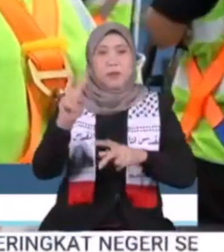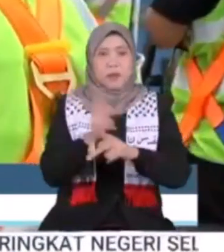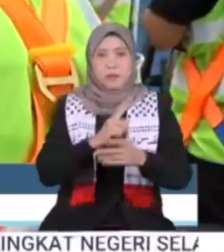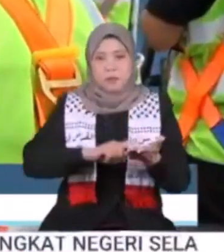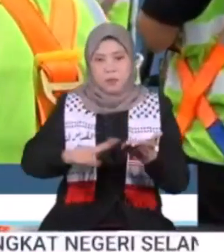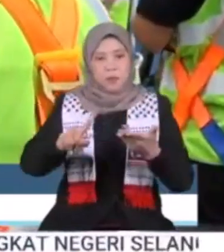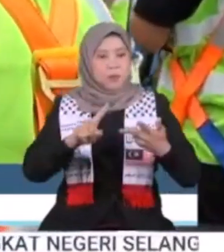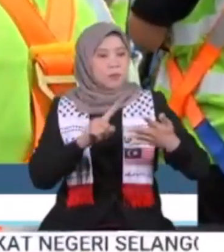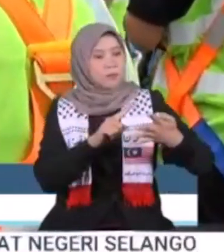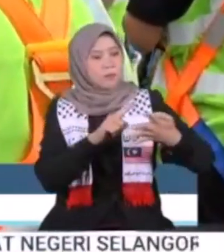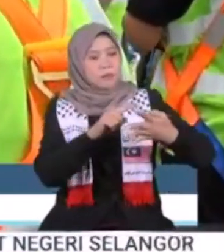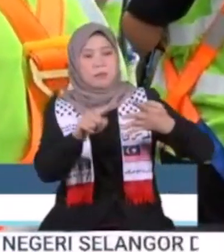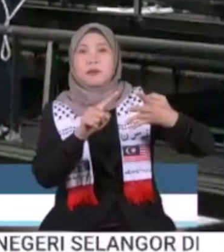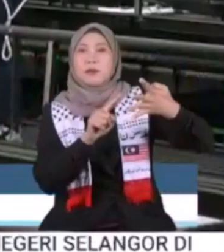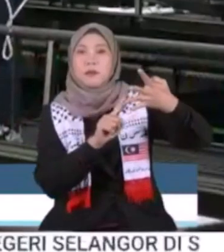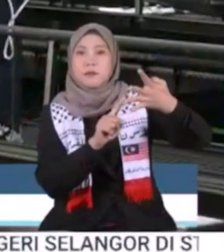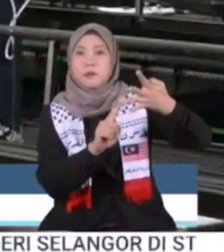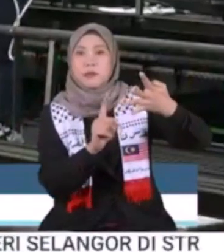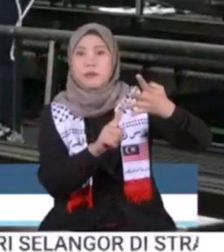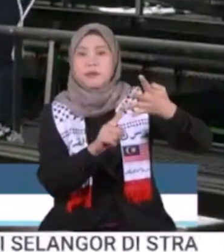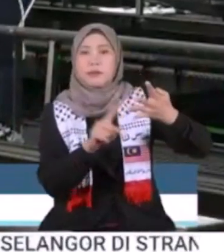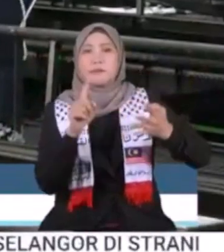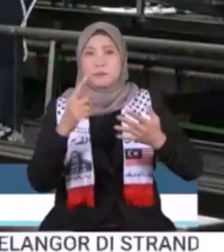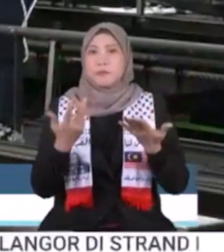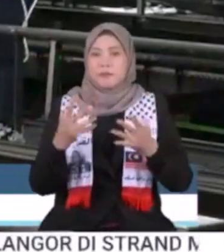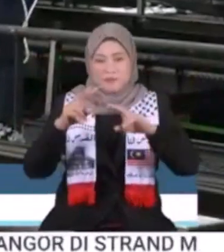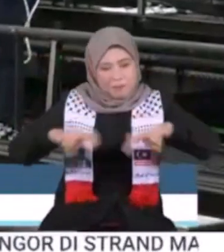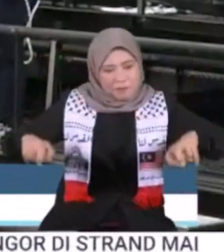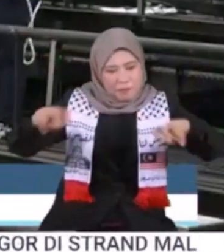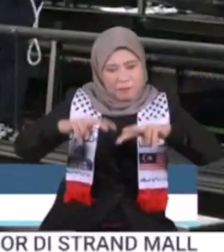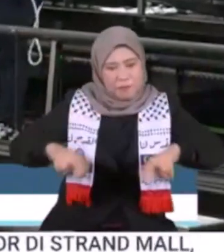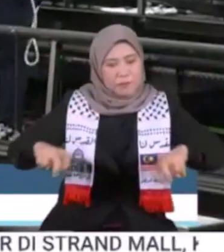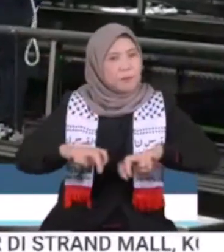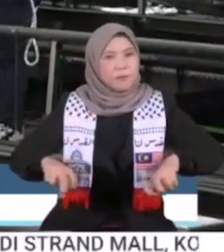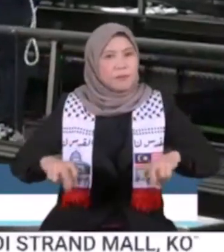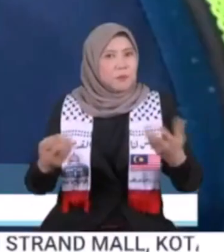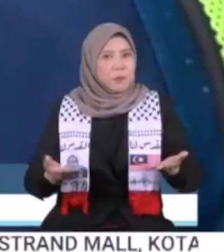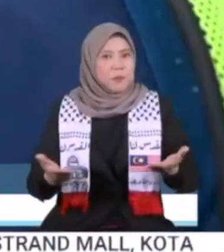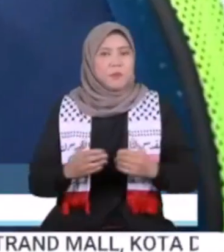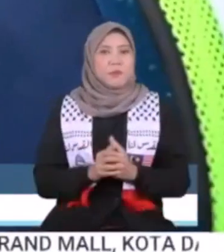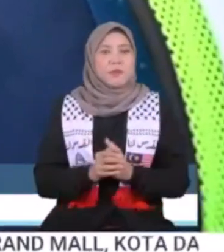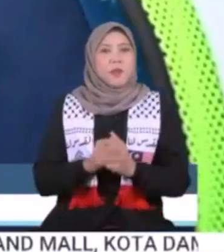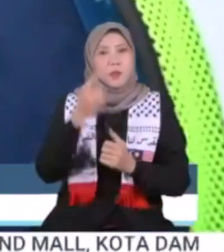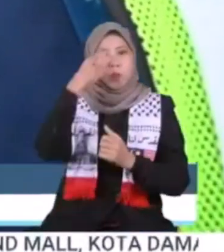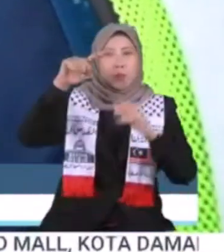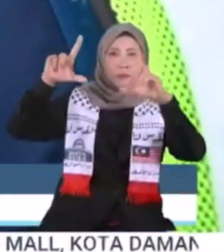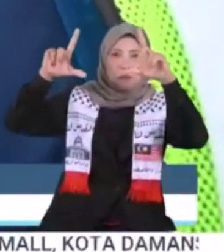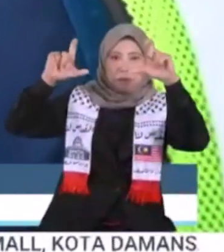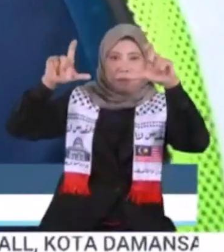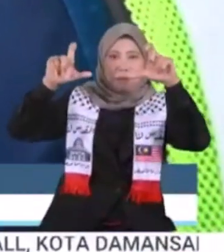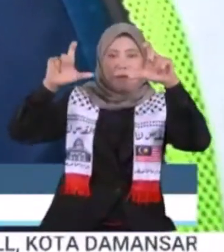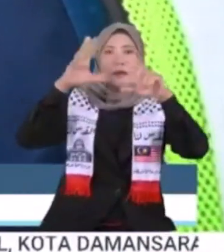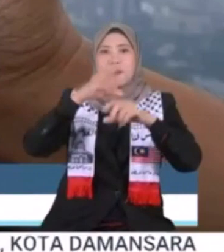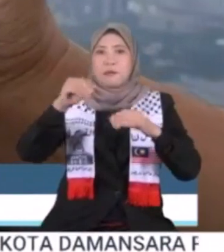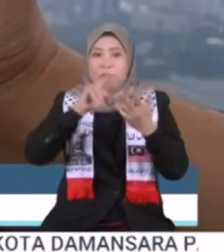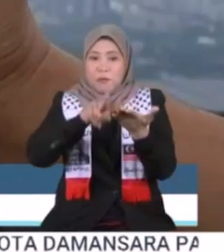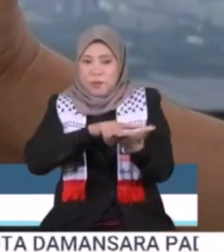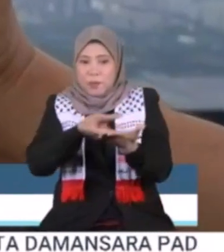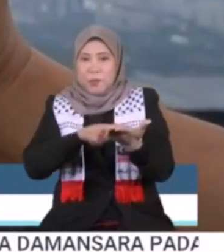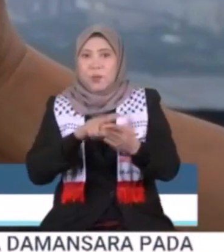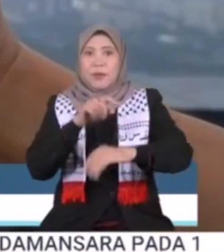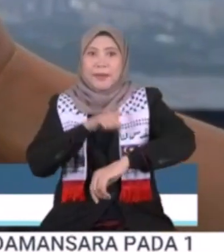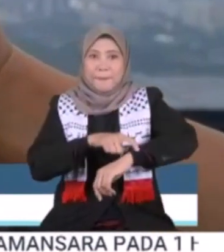pertama dan ketiga Februari. Antara kajian yang dilakukan adalah dengan mengambil gambar dan video ufuk